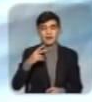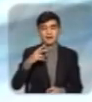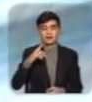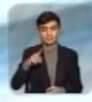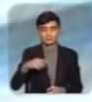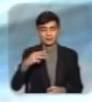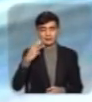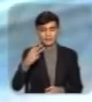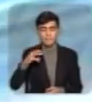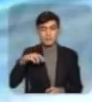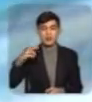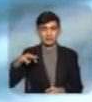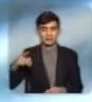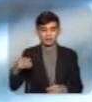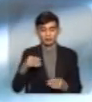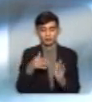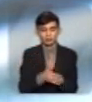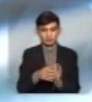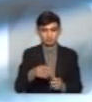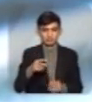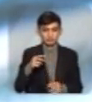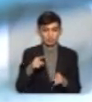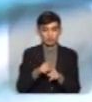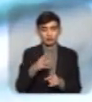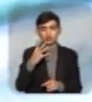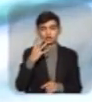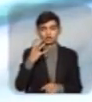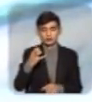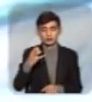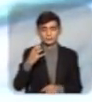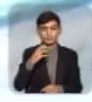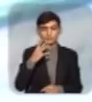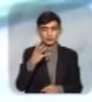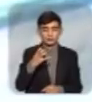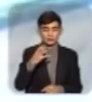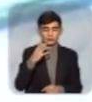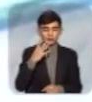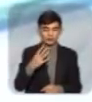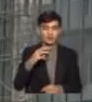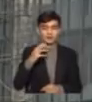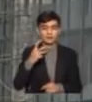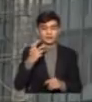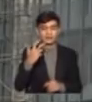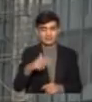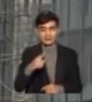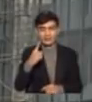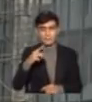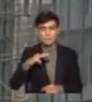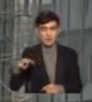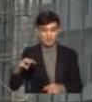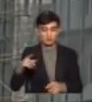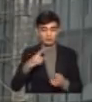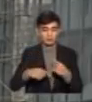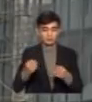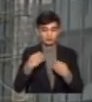артық тағайындалып алынып кеткен. Оның ішінде 451 миллионын ол азаматтар өз еркімен қайтарды. Атаулы әлеуметтік көмек